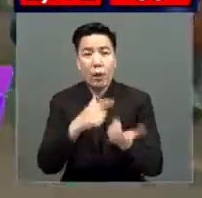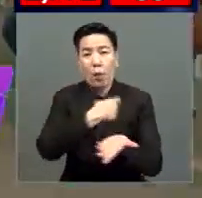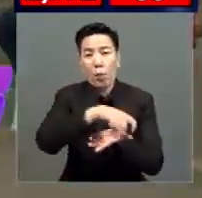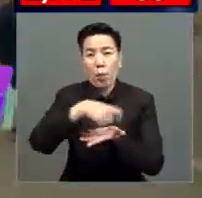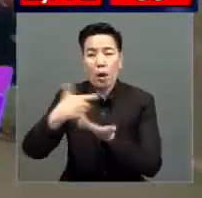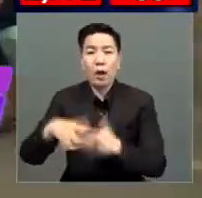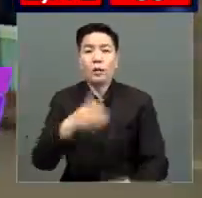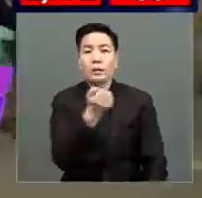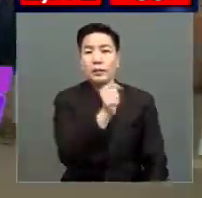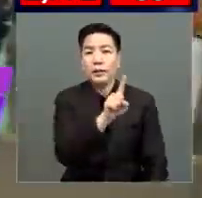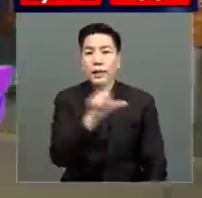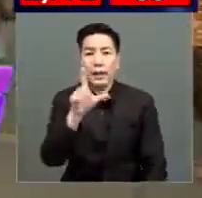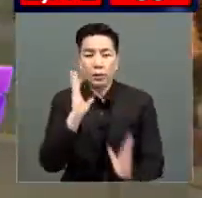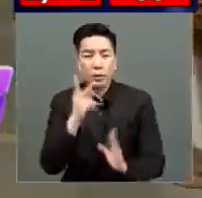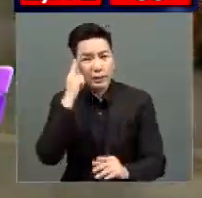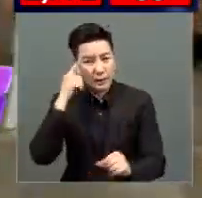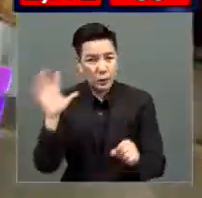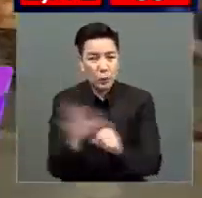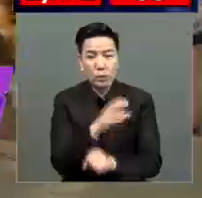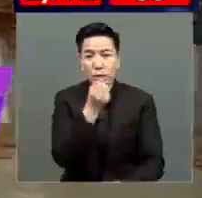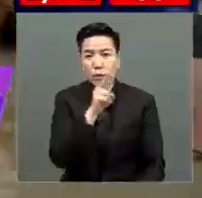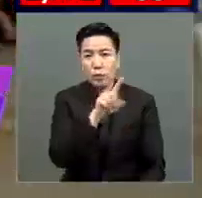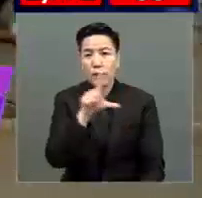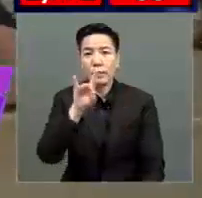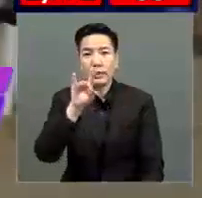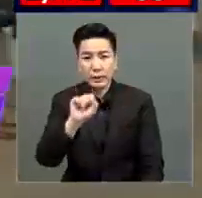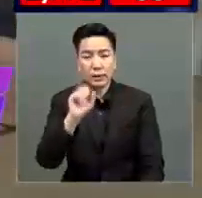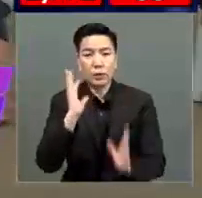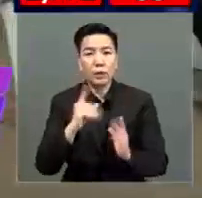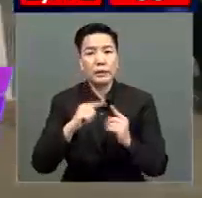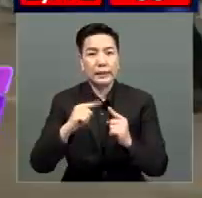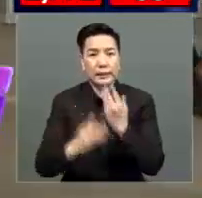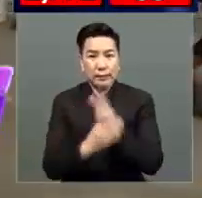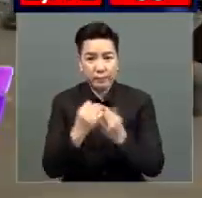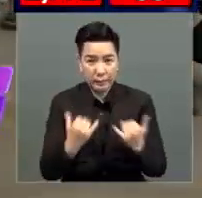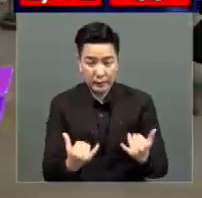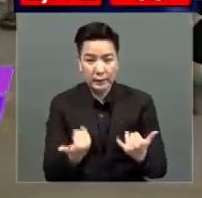พฤษภาคมสู้ความขึ้นและการจ่ายเงินเยียวยานั้นขณะนี้โอนไปแล้ว11ล้านคนแล้วจะให้ครบ 12ล้าน 8